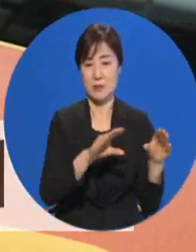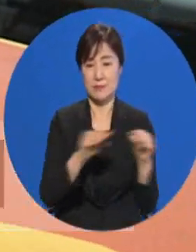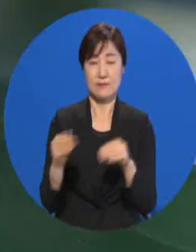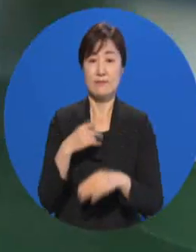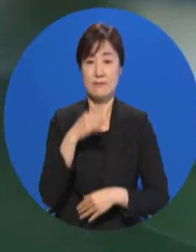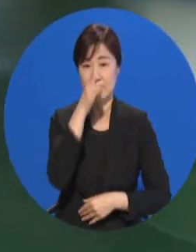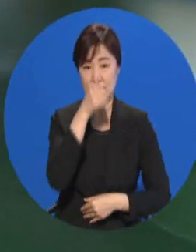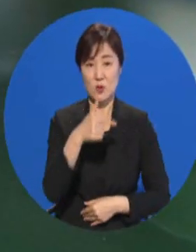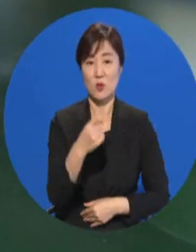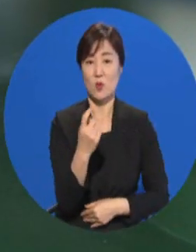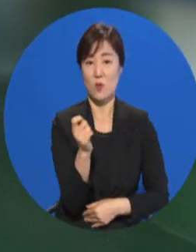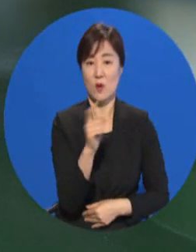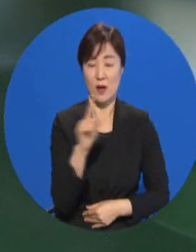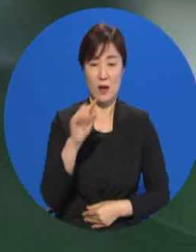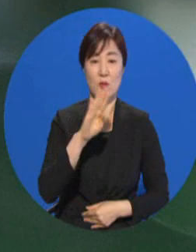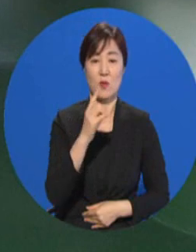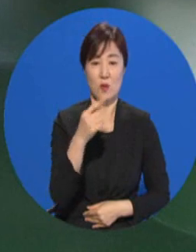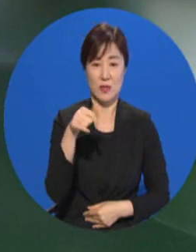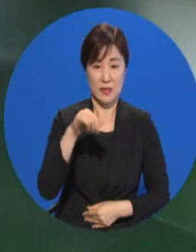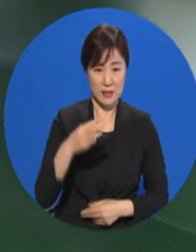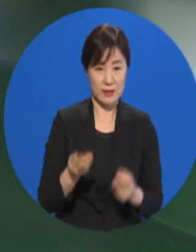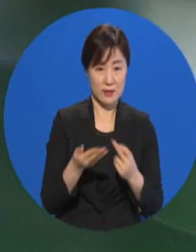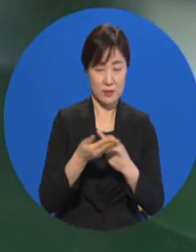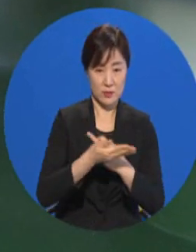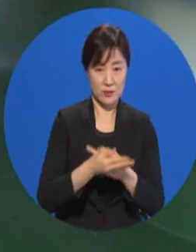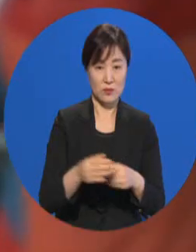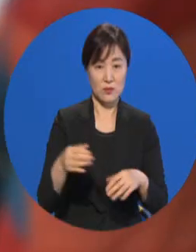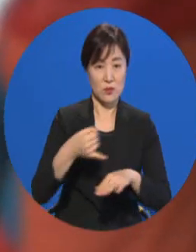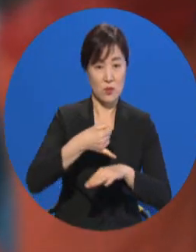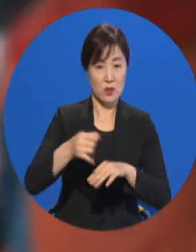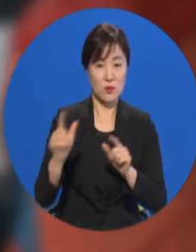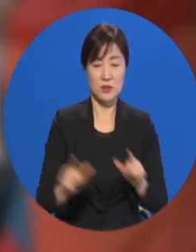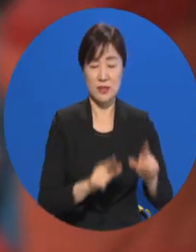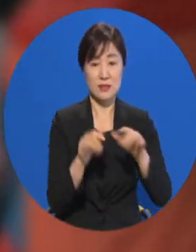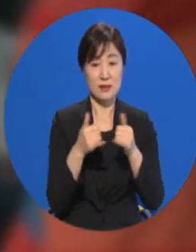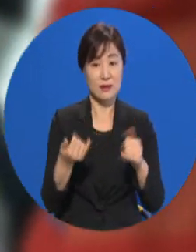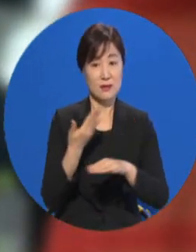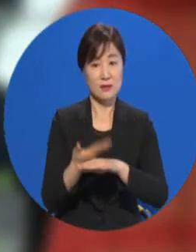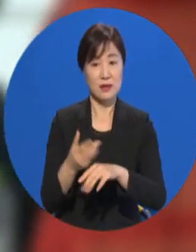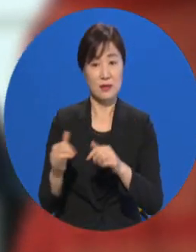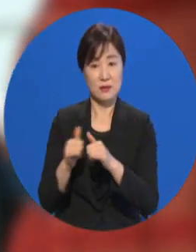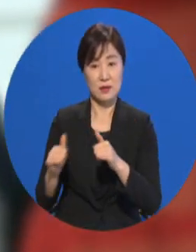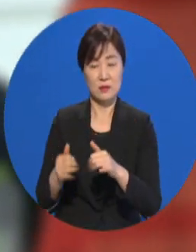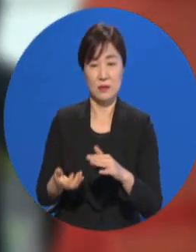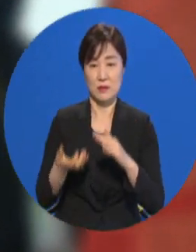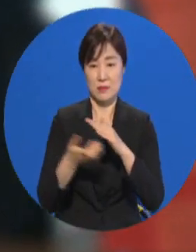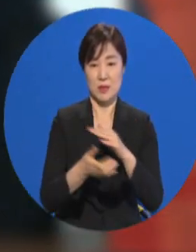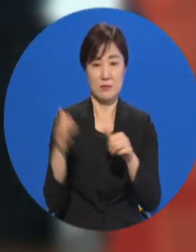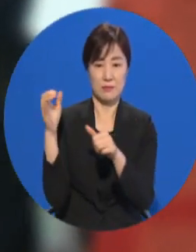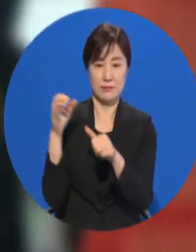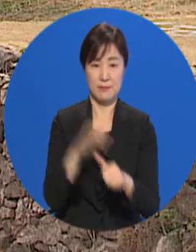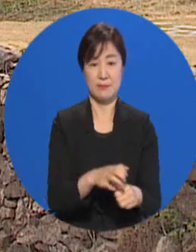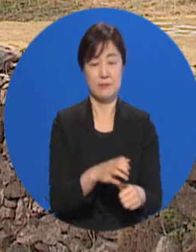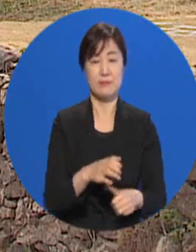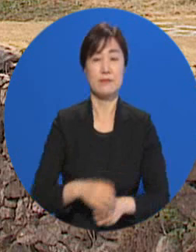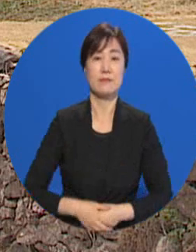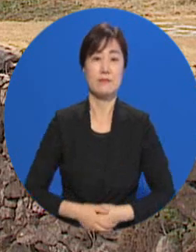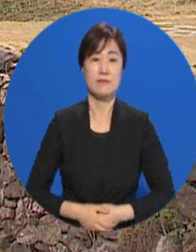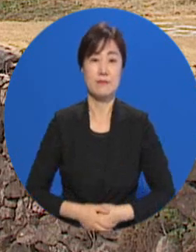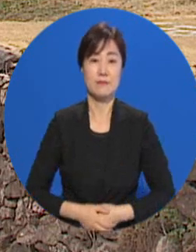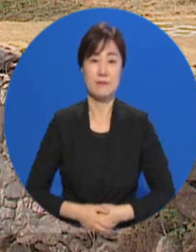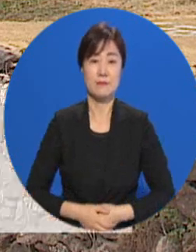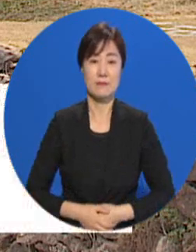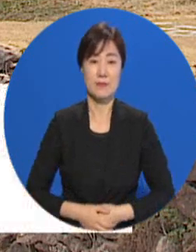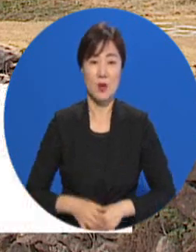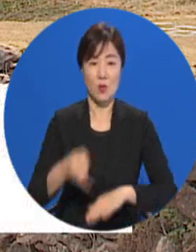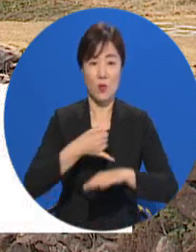노화도와 보길도 등의 백길도 완도군에 주소를 두지 않은 타지역 거주자나 관광객 방문이 통제됩니다. 완도를